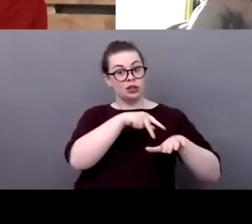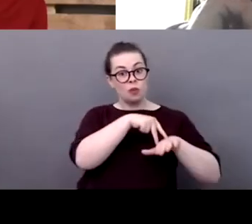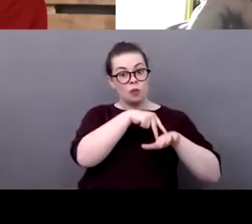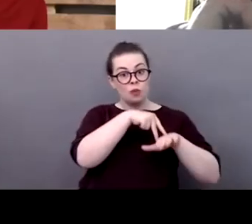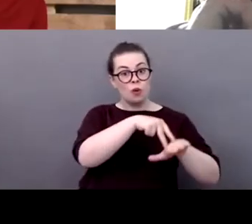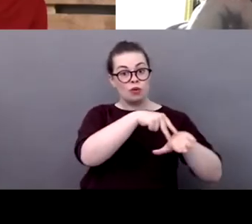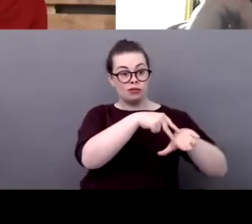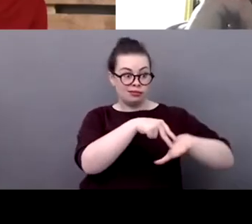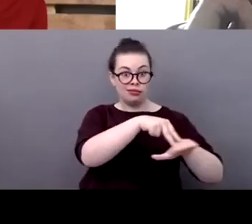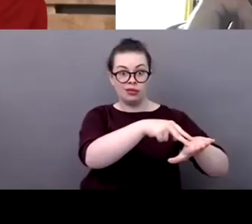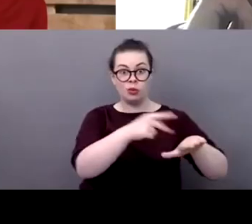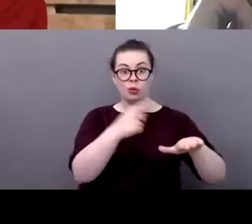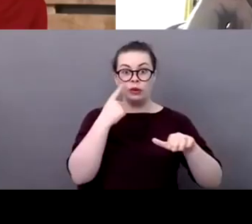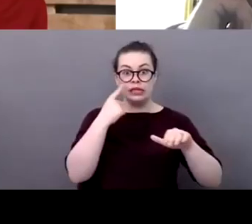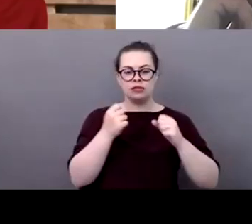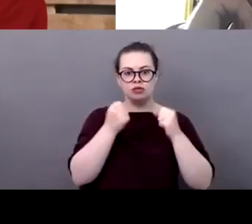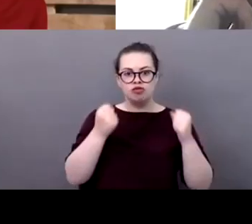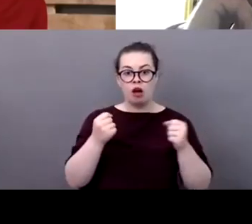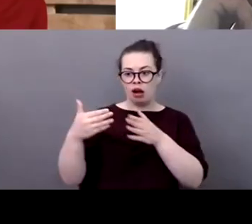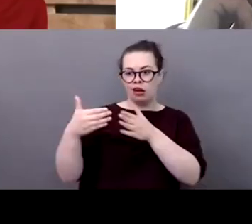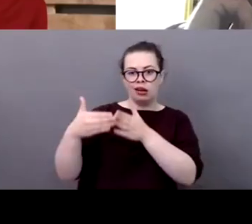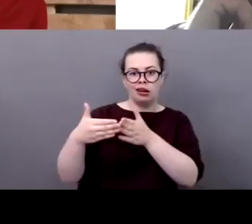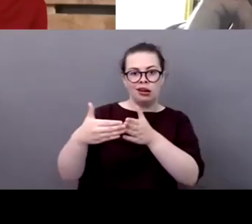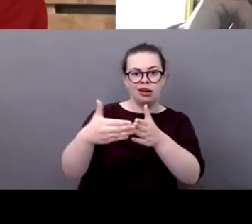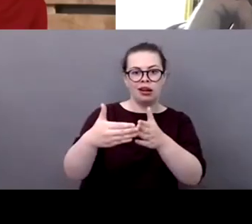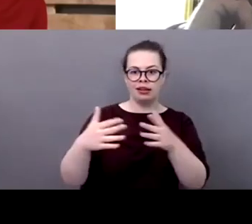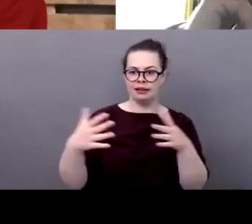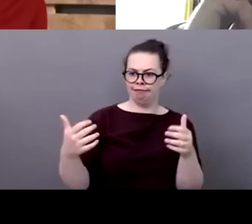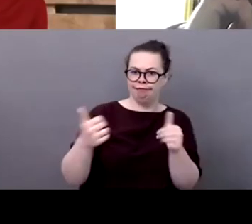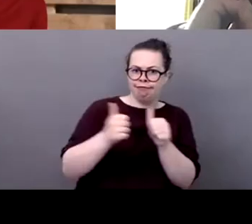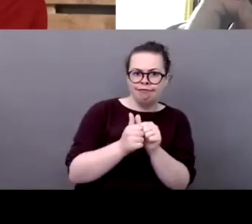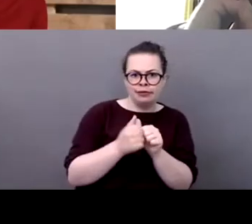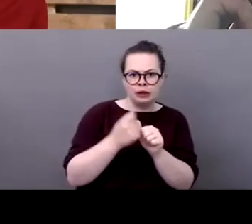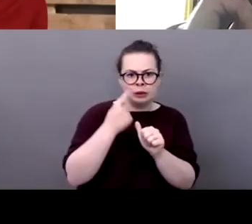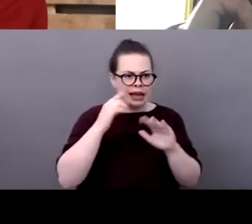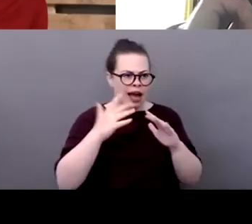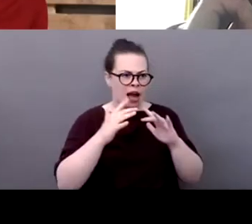also chemical pollution and sewage and so on.